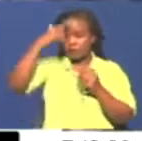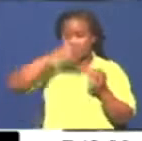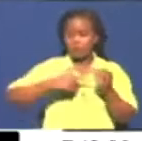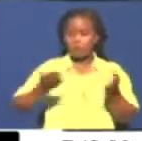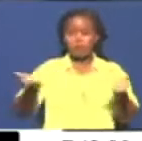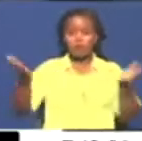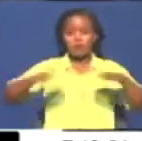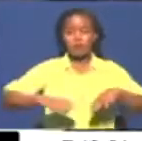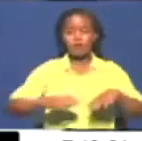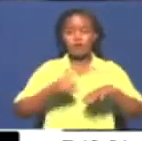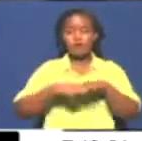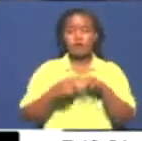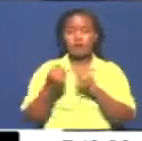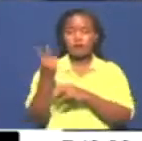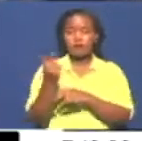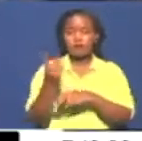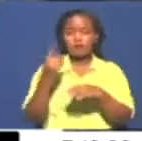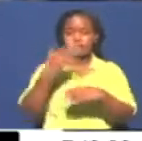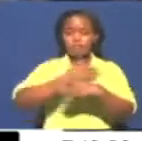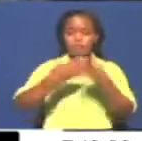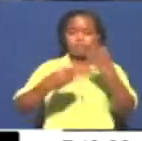alasiri wakati ujenzi ulipokuwa ukiendelea.